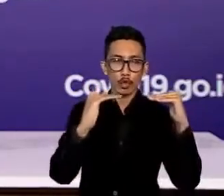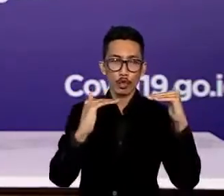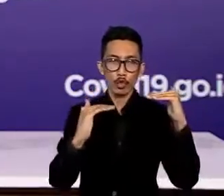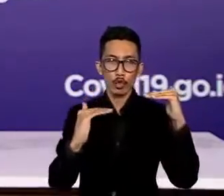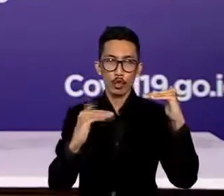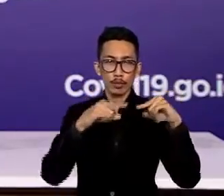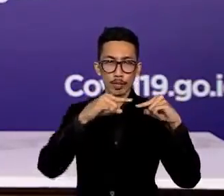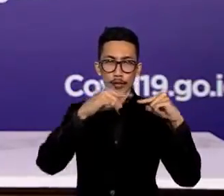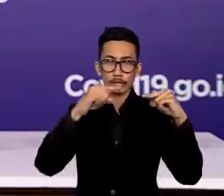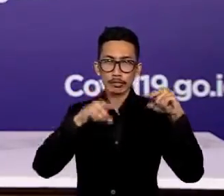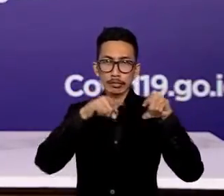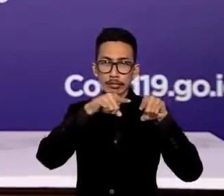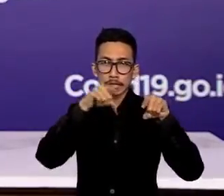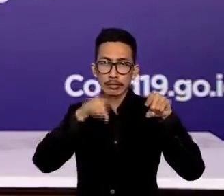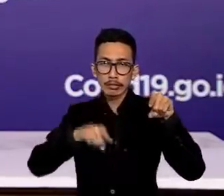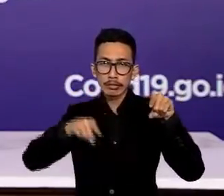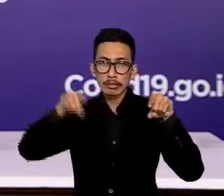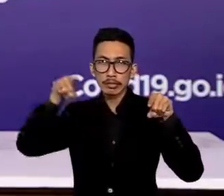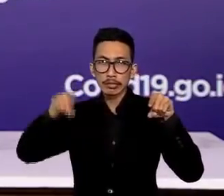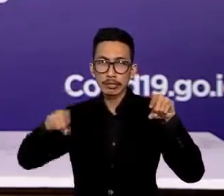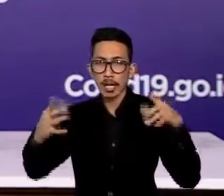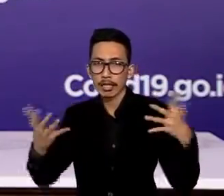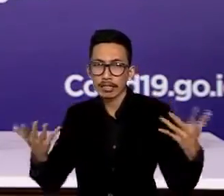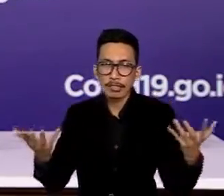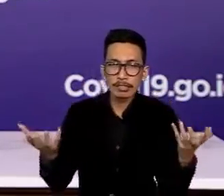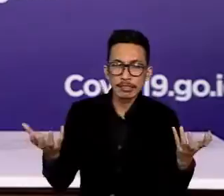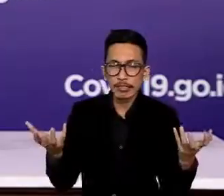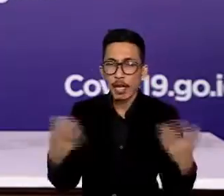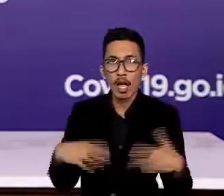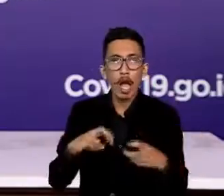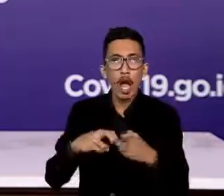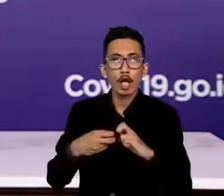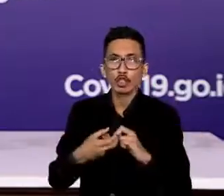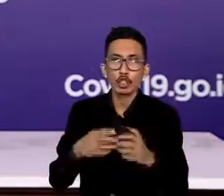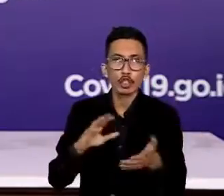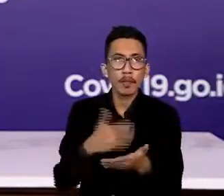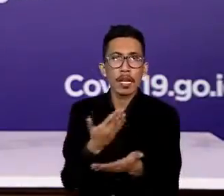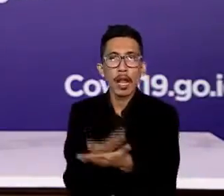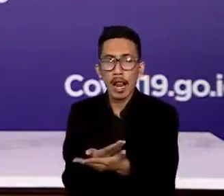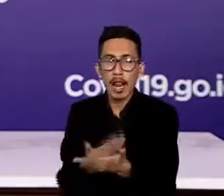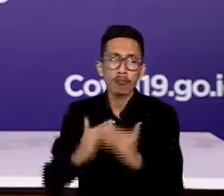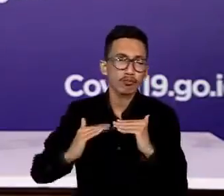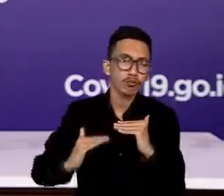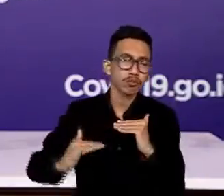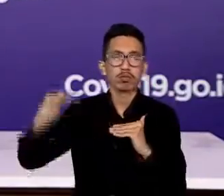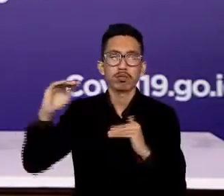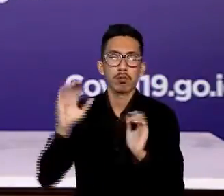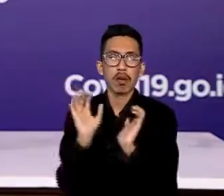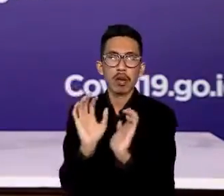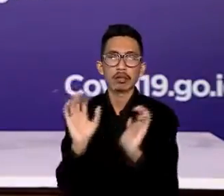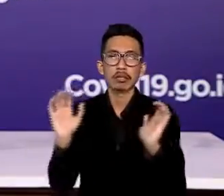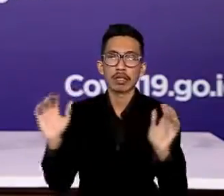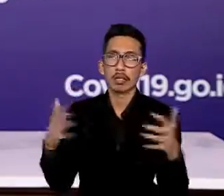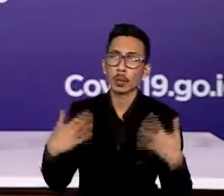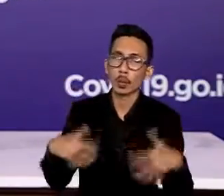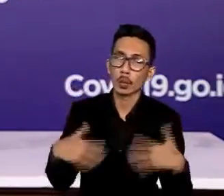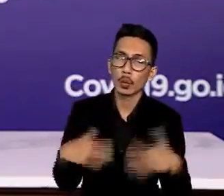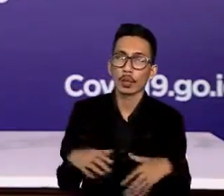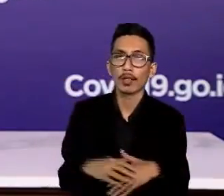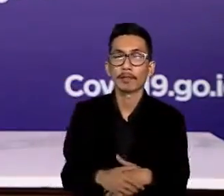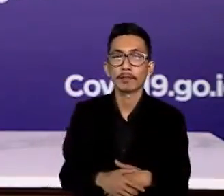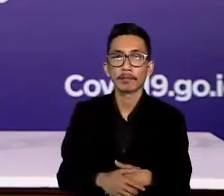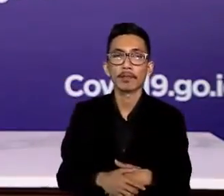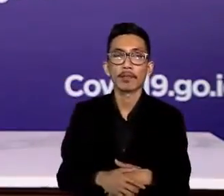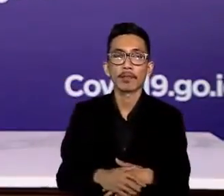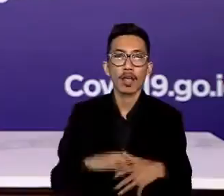serta memperbaiki kasus kematian yang masih meningkat pelajaran kedua adalah perbaikan kasus